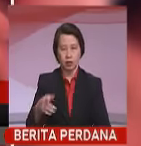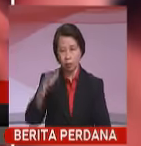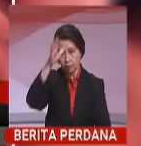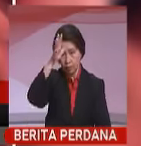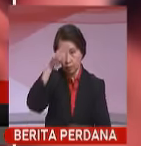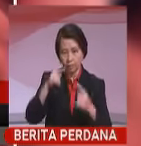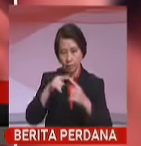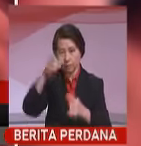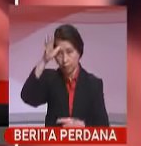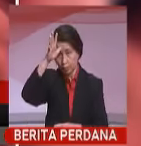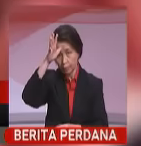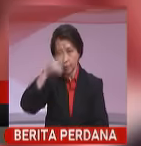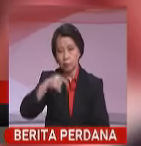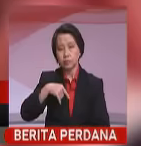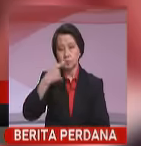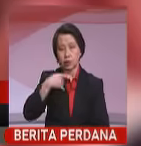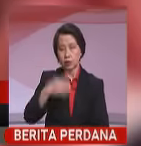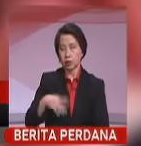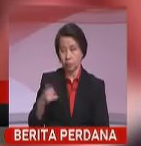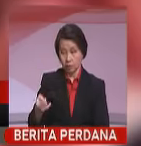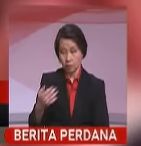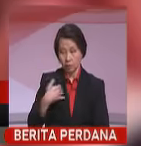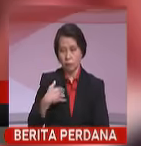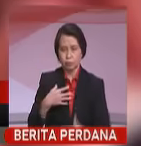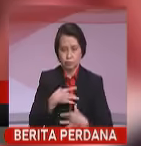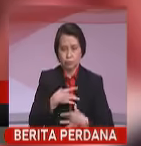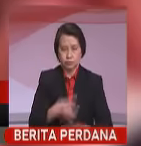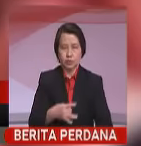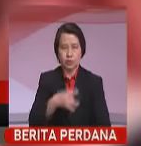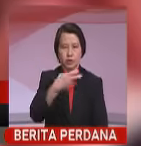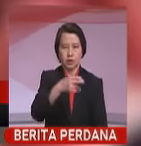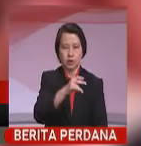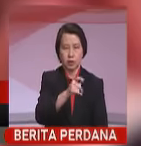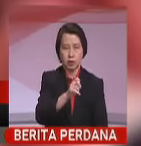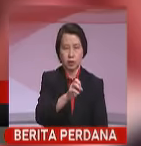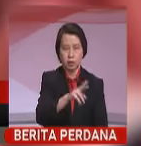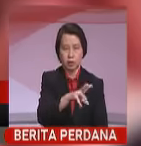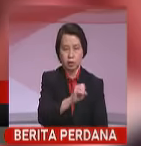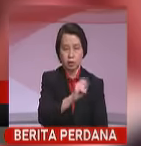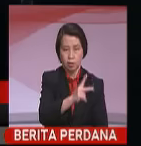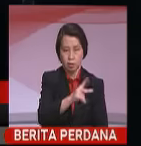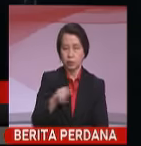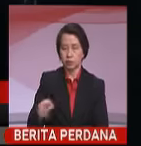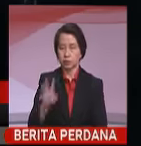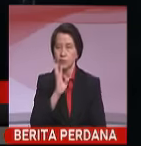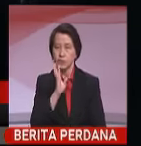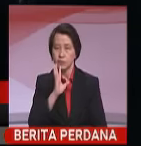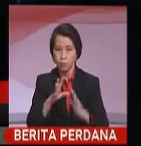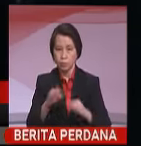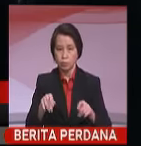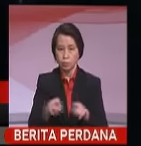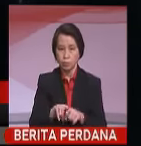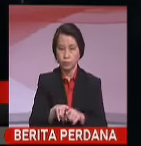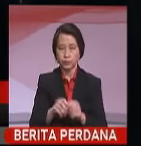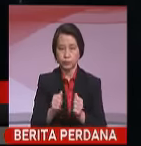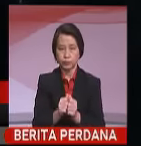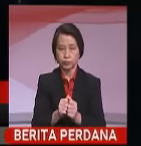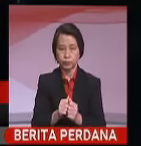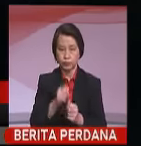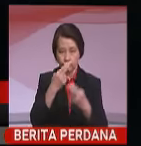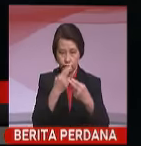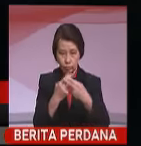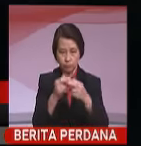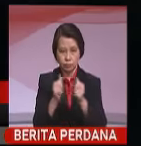bapa kepada bayi terbabit, turut mengakui dia adalah peminat Hrithik Roshan. Ciapan Rikishash di Twitter turut disertakan dengan tanda